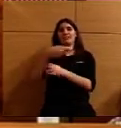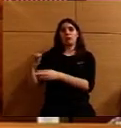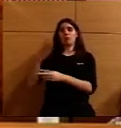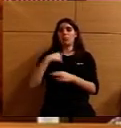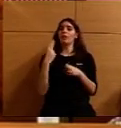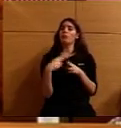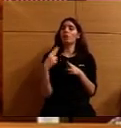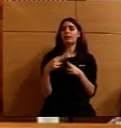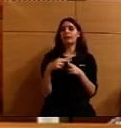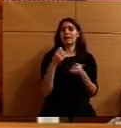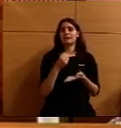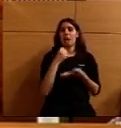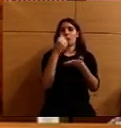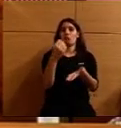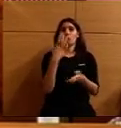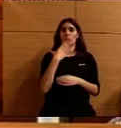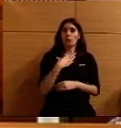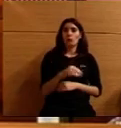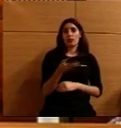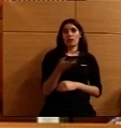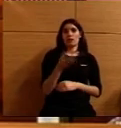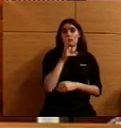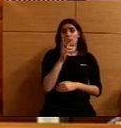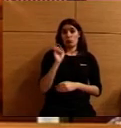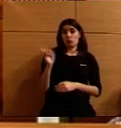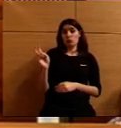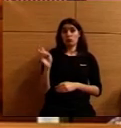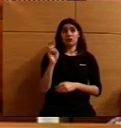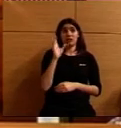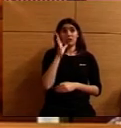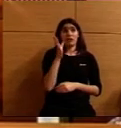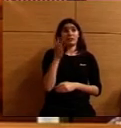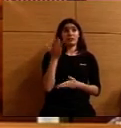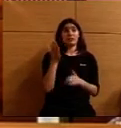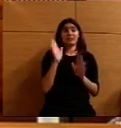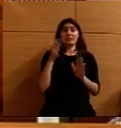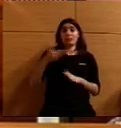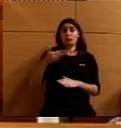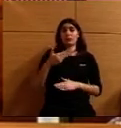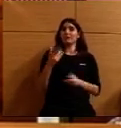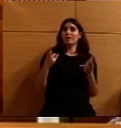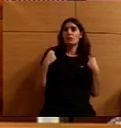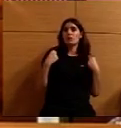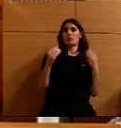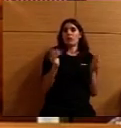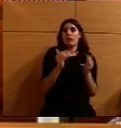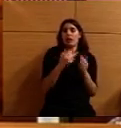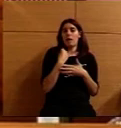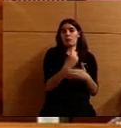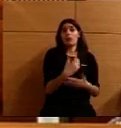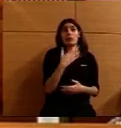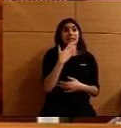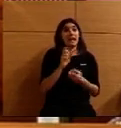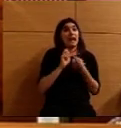fer polítiques que discriminen front a aquells que més ho necessiten i aturar els municipis més xicoteig. El